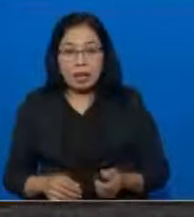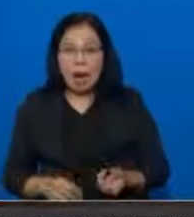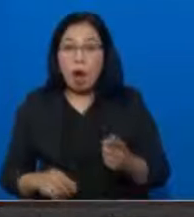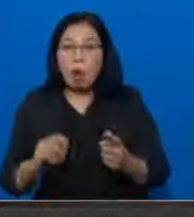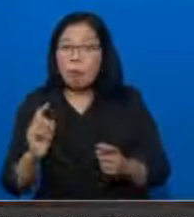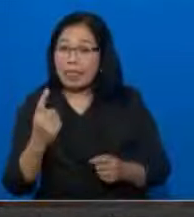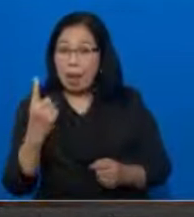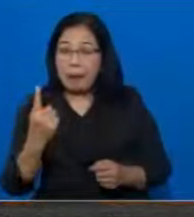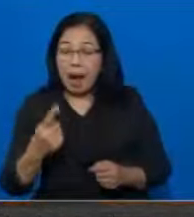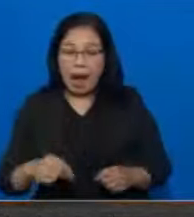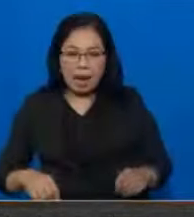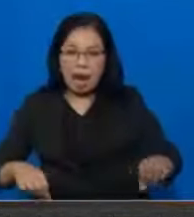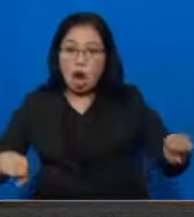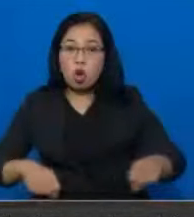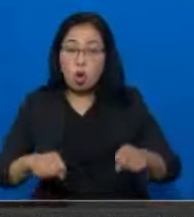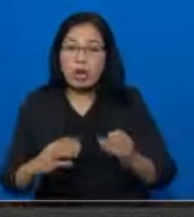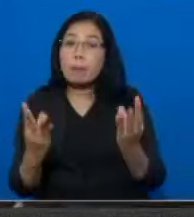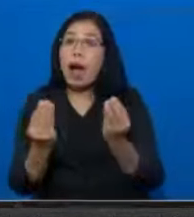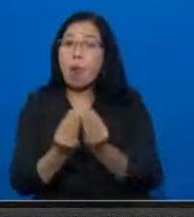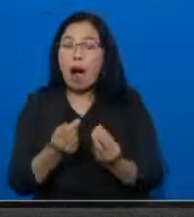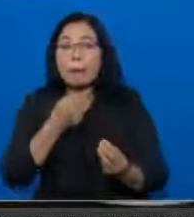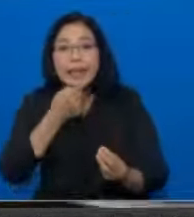akan menambah cita rasa pada kerupuk Anda.